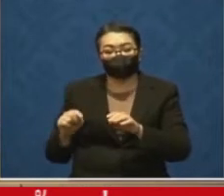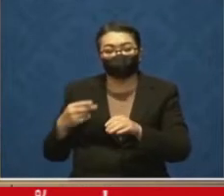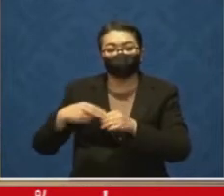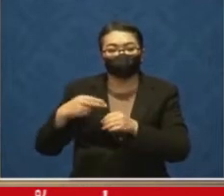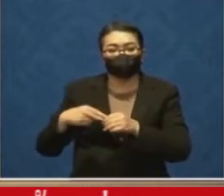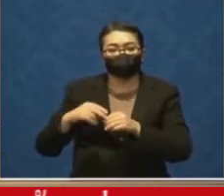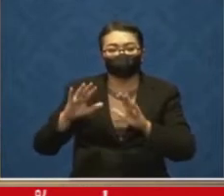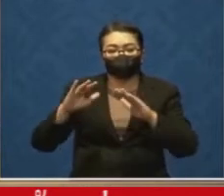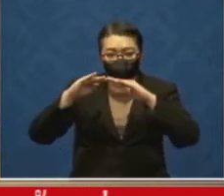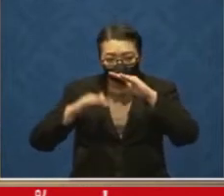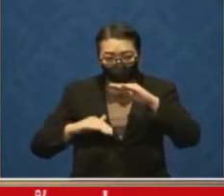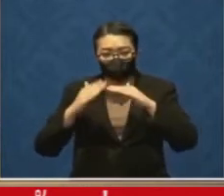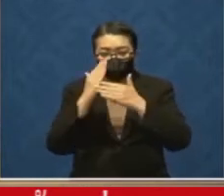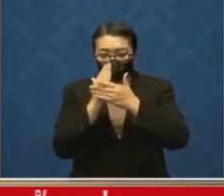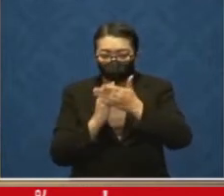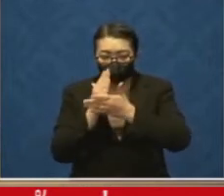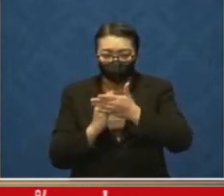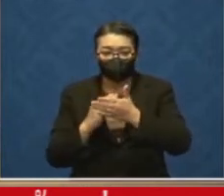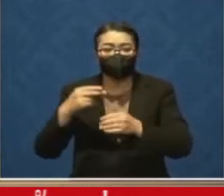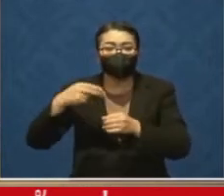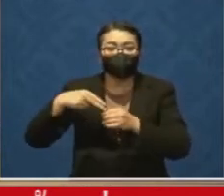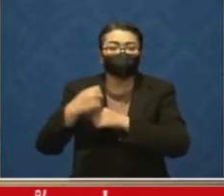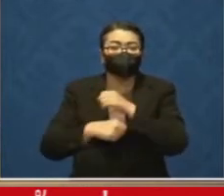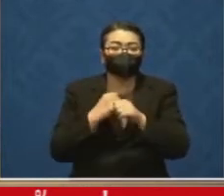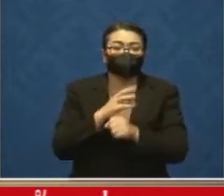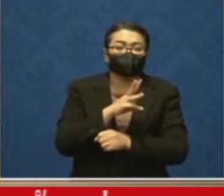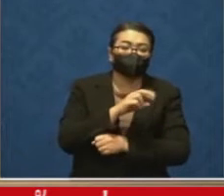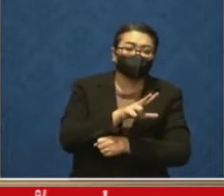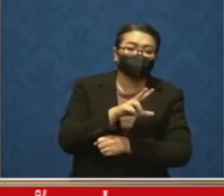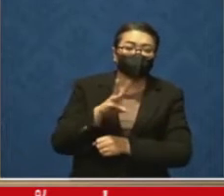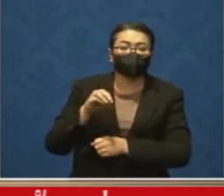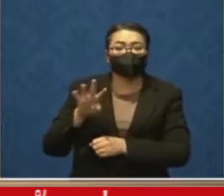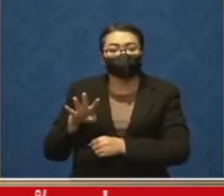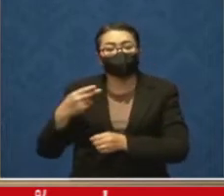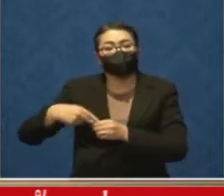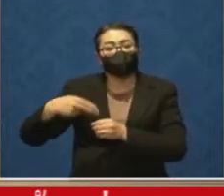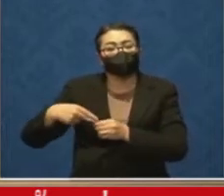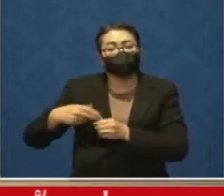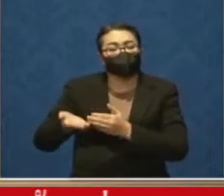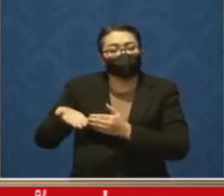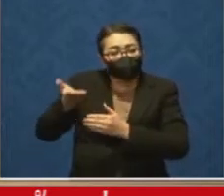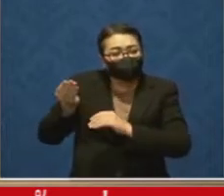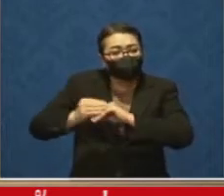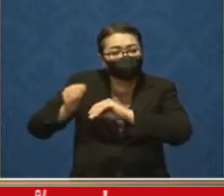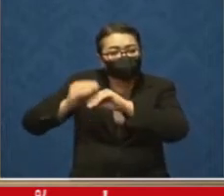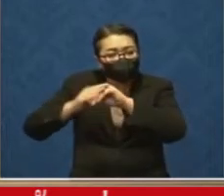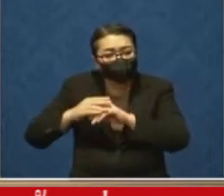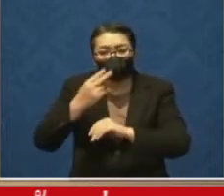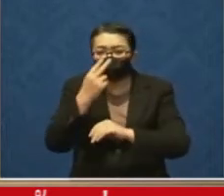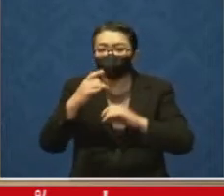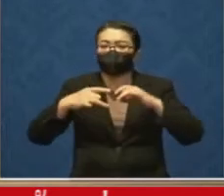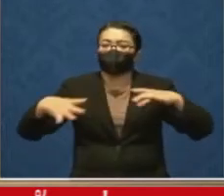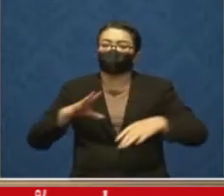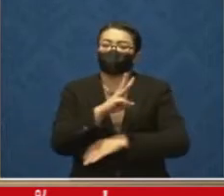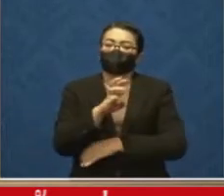น้ำมนมจะต้องหายไปคร่งหนึถกไครับแต่น้มนปี 6364 ยังเท่าเดิมครับแถมมากกเดิมด้วย 610